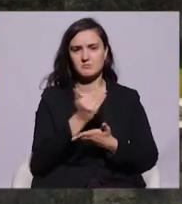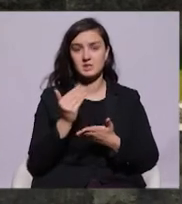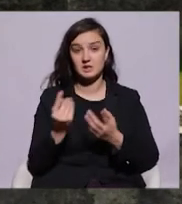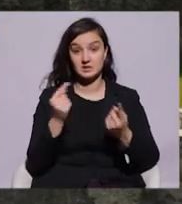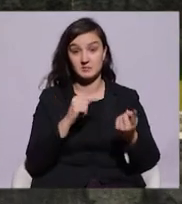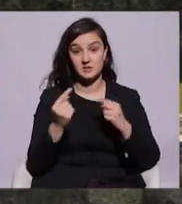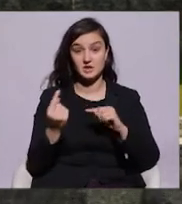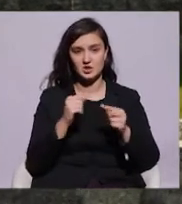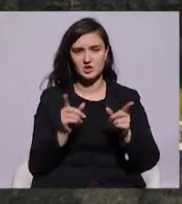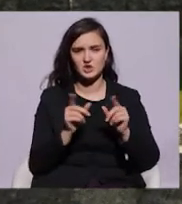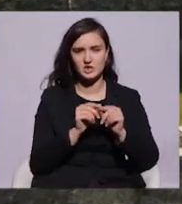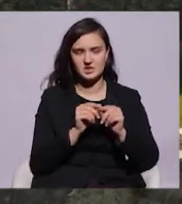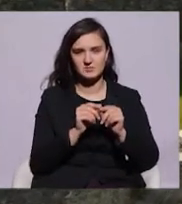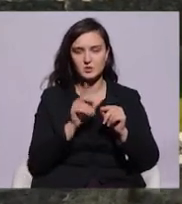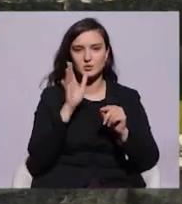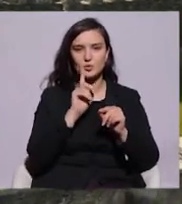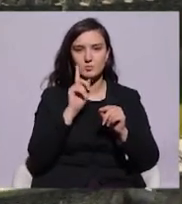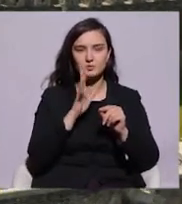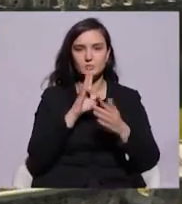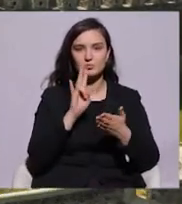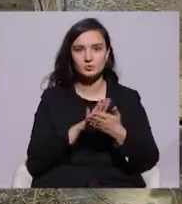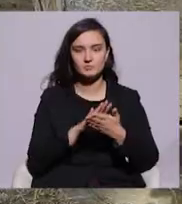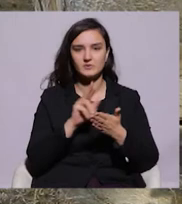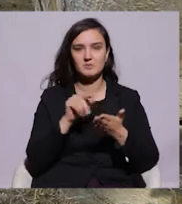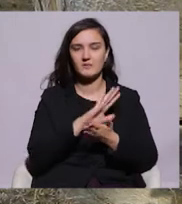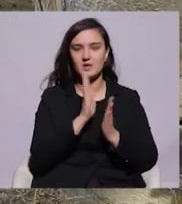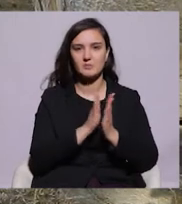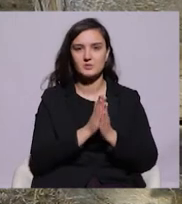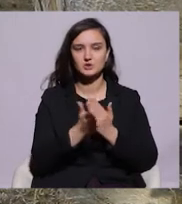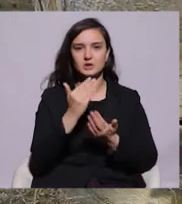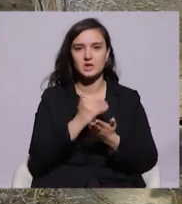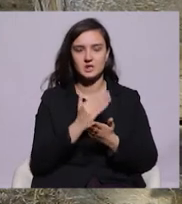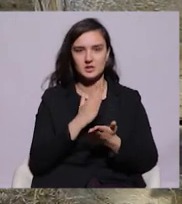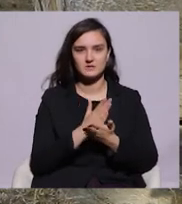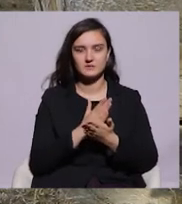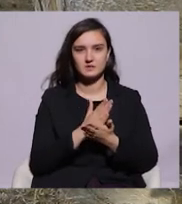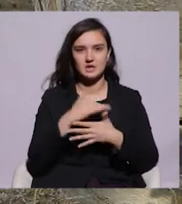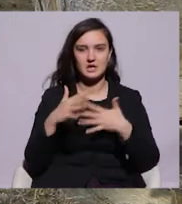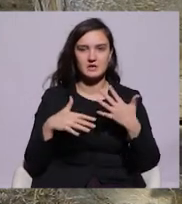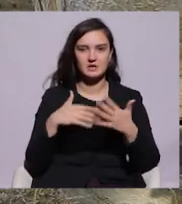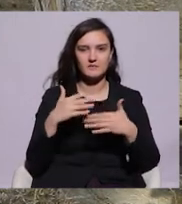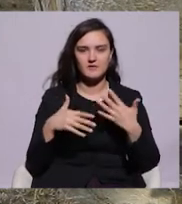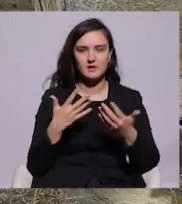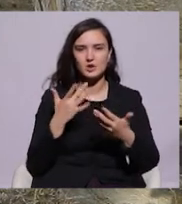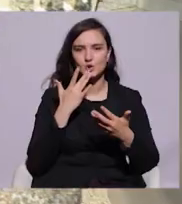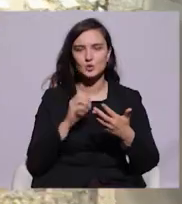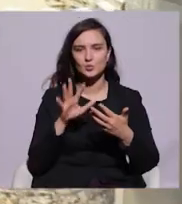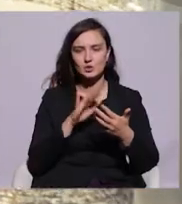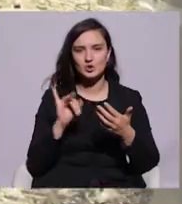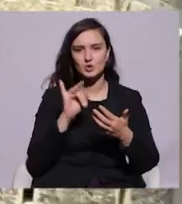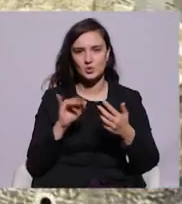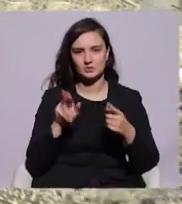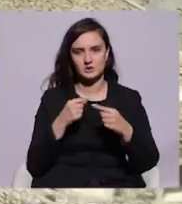მათი ერთმანეთში შერწყმა, მიგრაცია დროებითი თუ მუდმივი და ამ ყველაფერ შედეგად მოყვება ხოლმე არევა წარმომავლობის